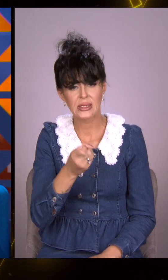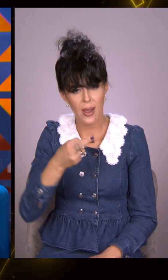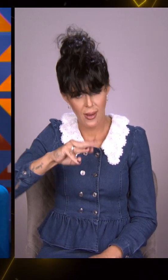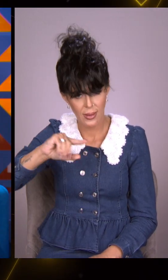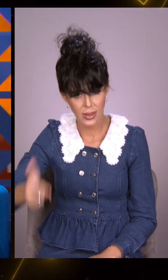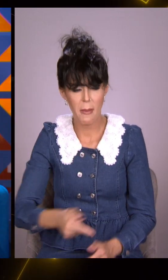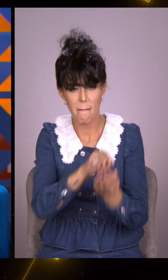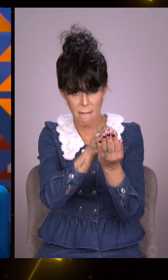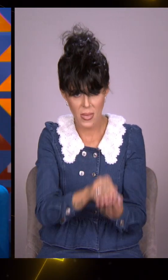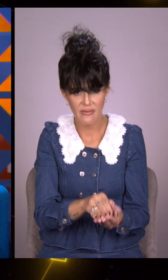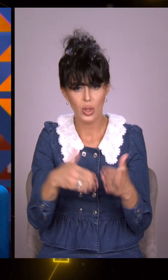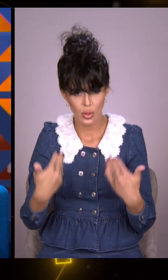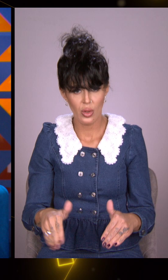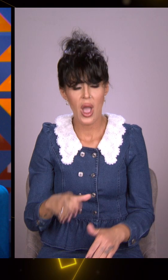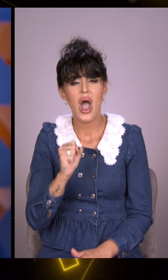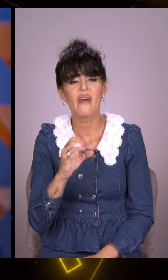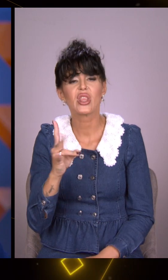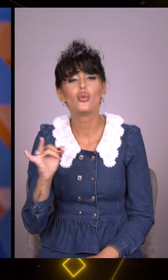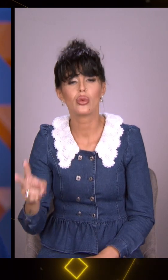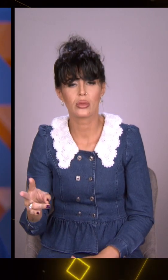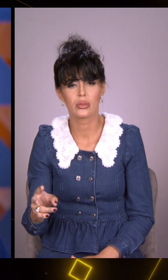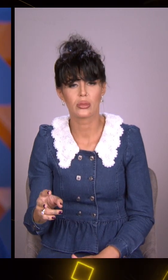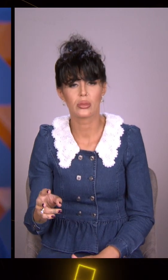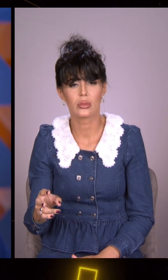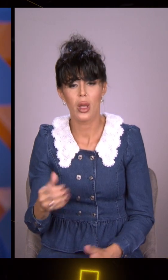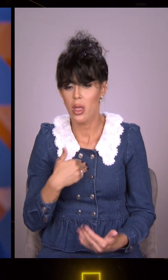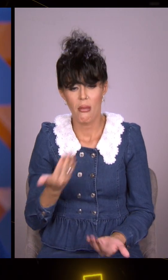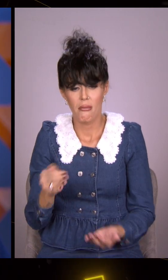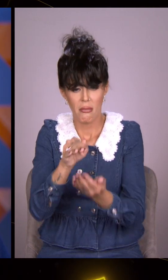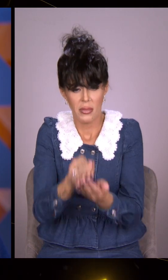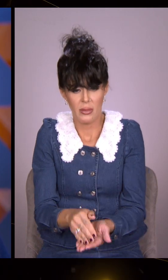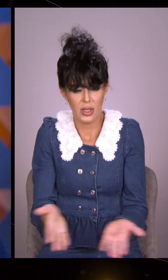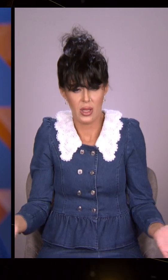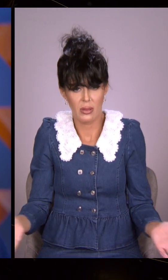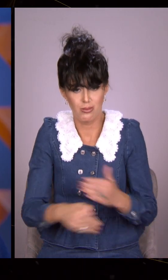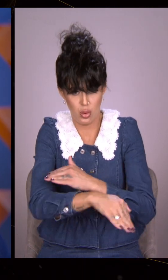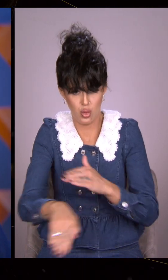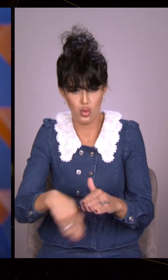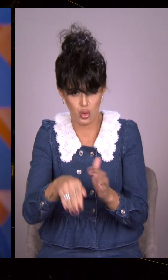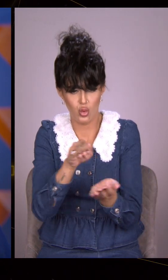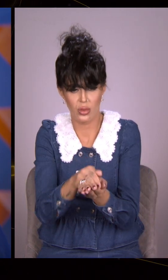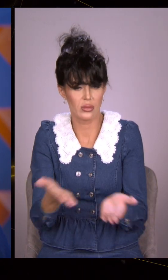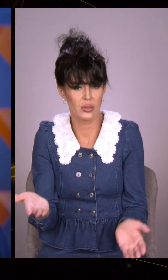Так. А онука? Як? Що ховати? Пусту труну?